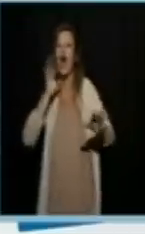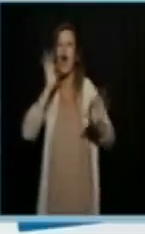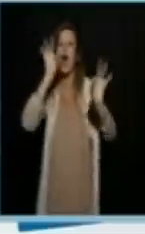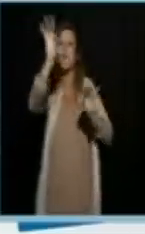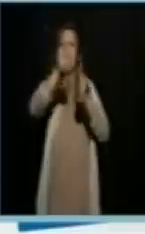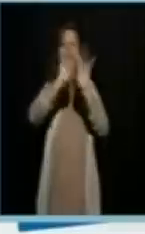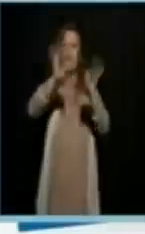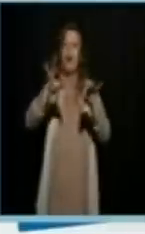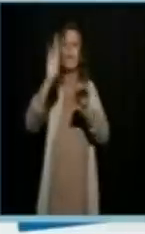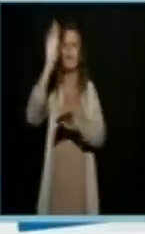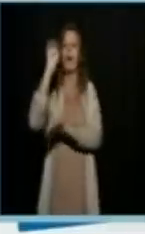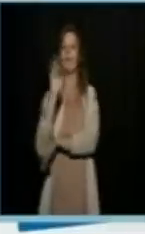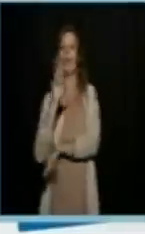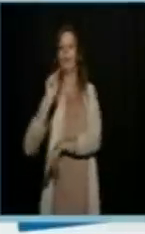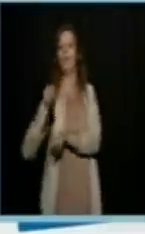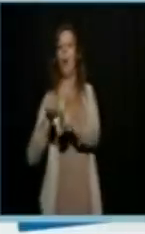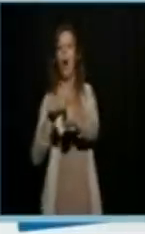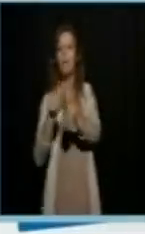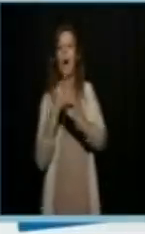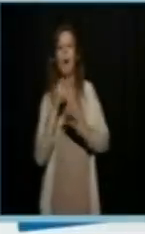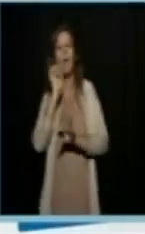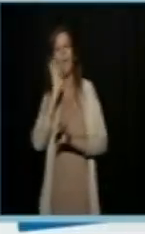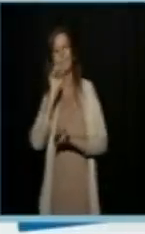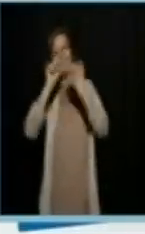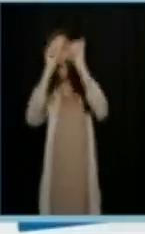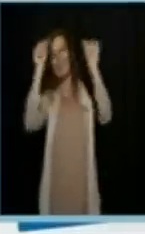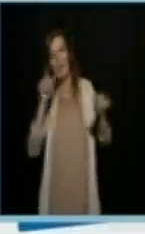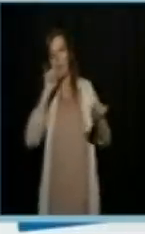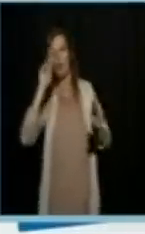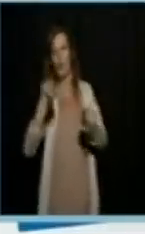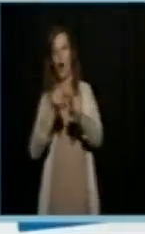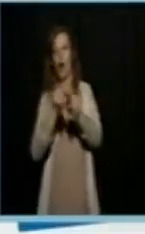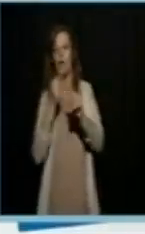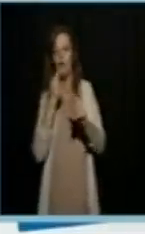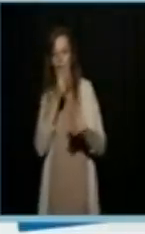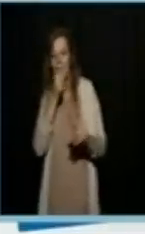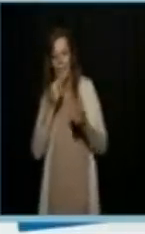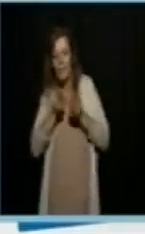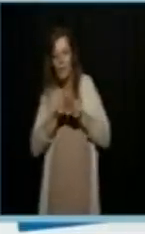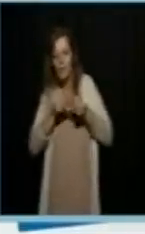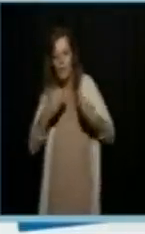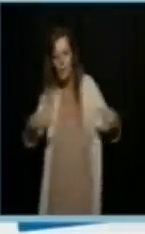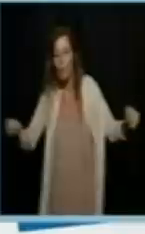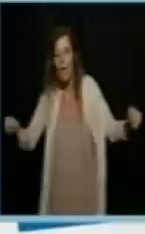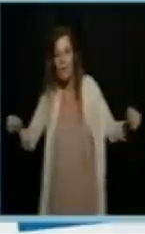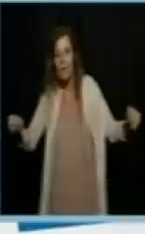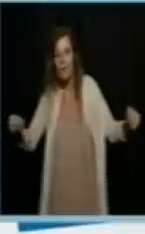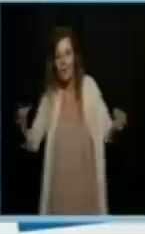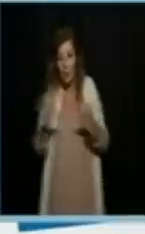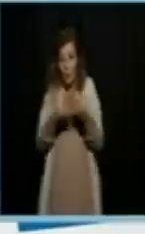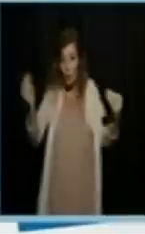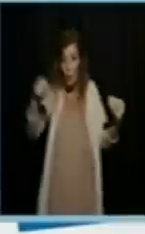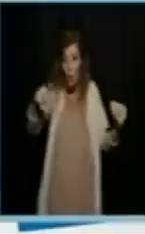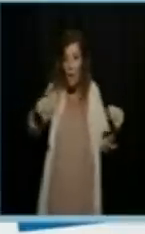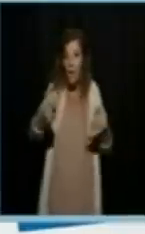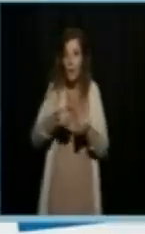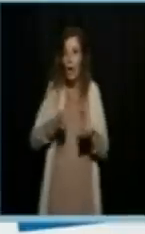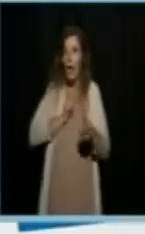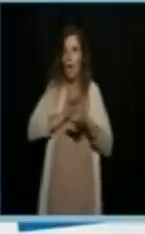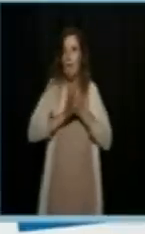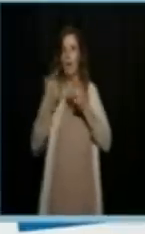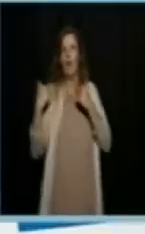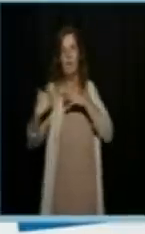nuovo insegnamento, per arrivare a nuovi strumenti che magari non ci facciano più, non ci distruggano più la